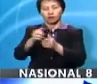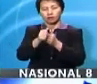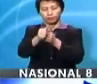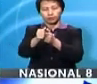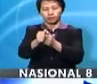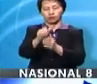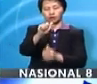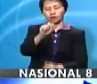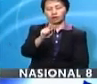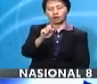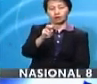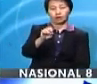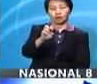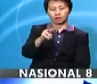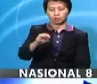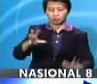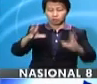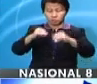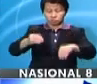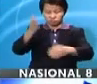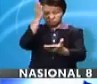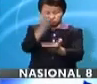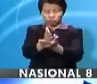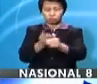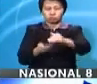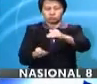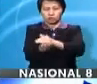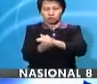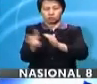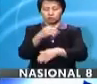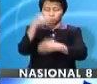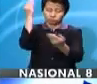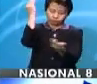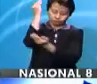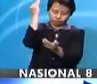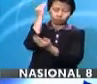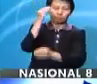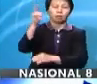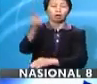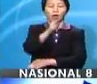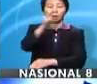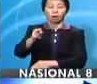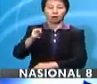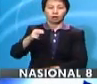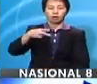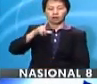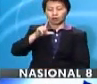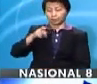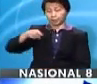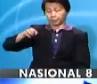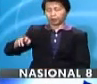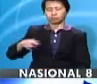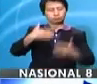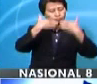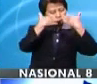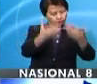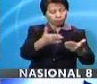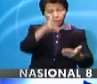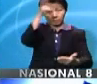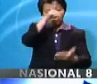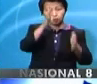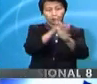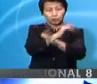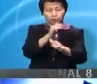Sri Adnan Satin membanteras rasuah dan pembalakan haram. LPPR turut berterima kasih atas kerjasama kerajaan negeri